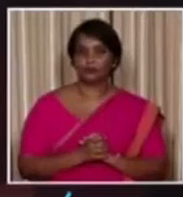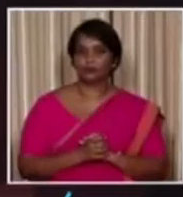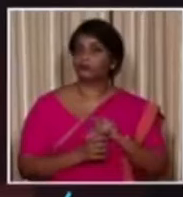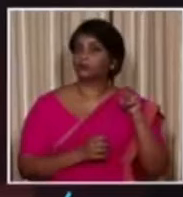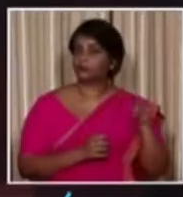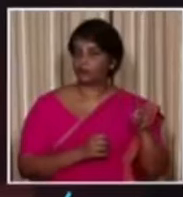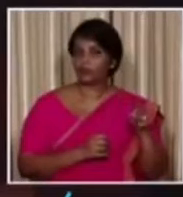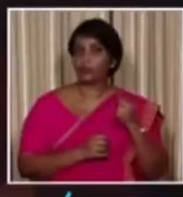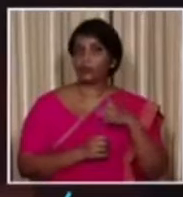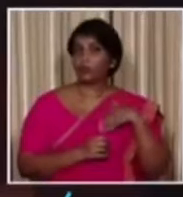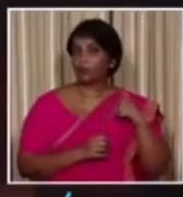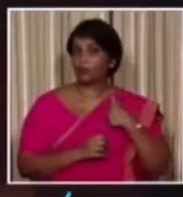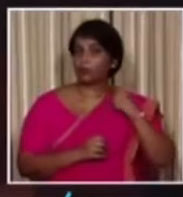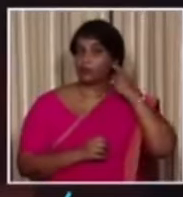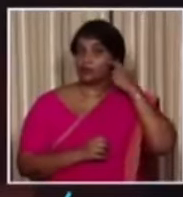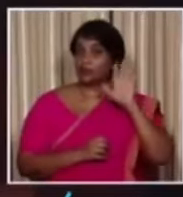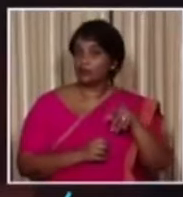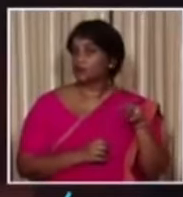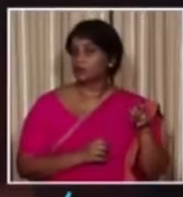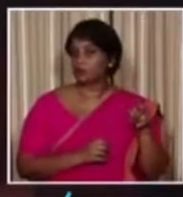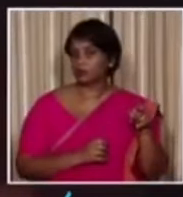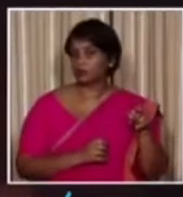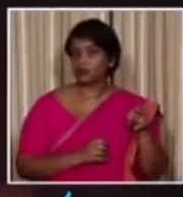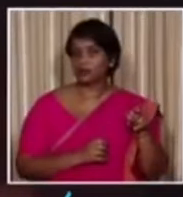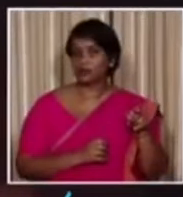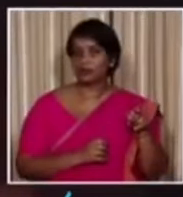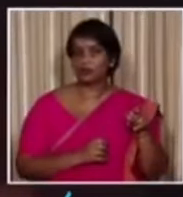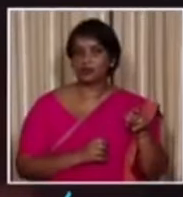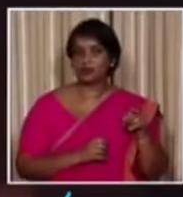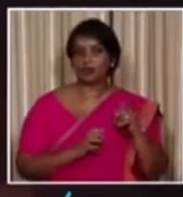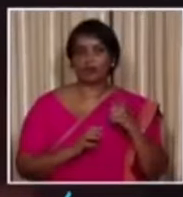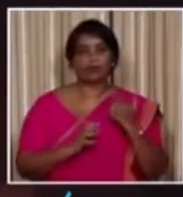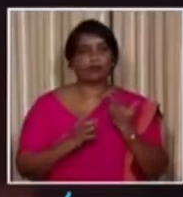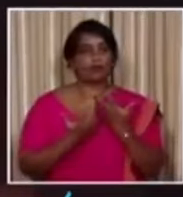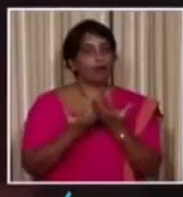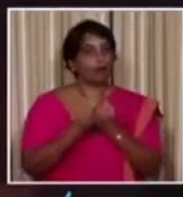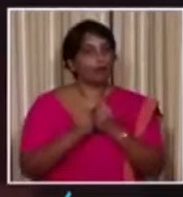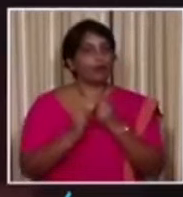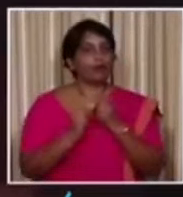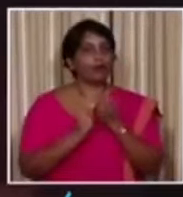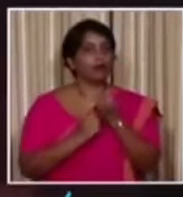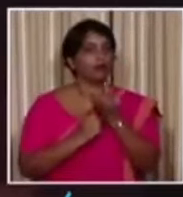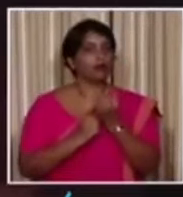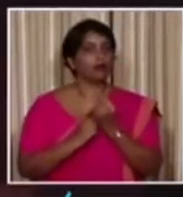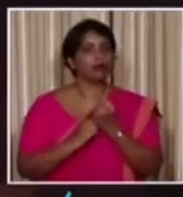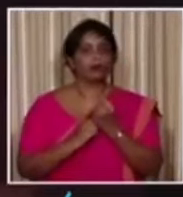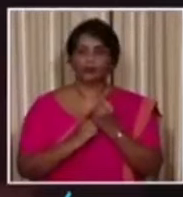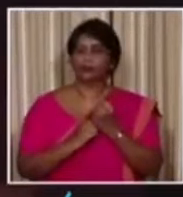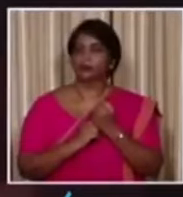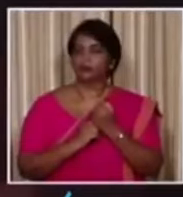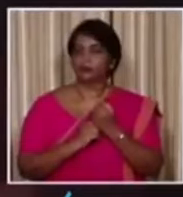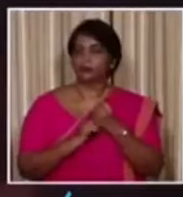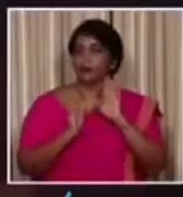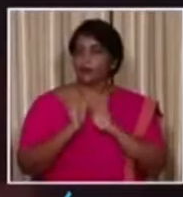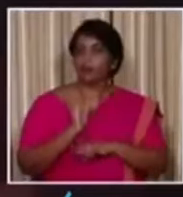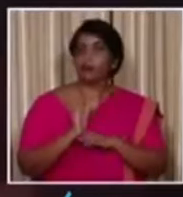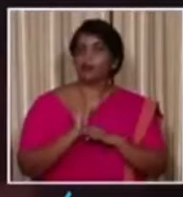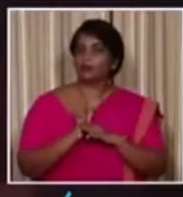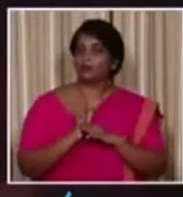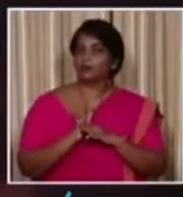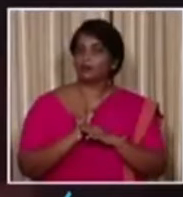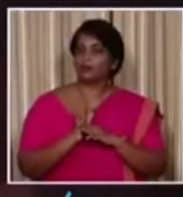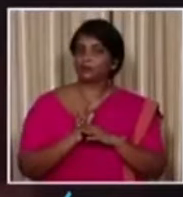එහි මූලික පරමාර්ථය වුණේ access to credit without collateral. ඒ